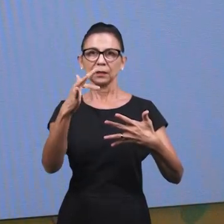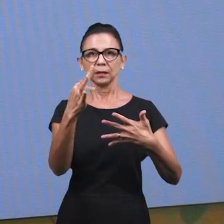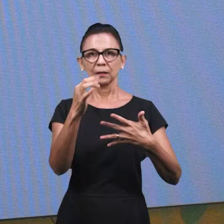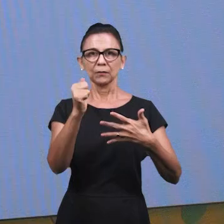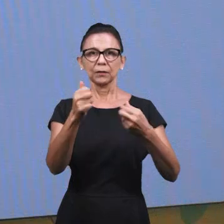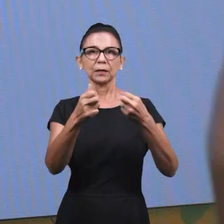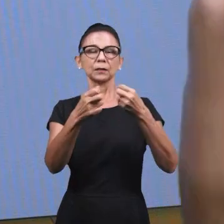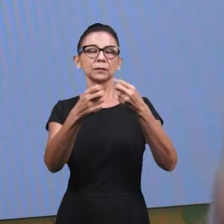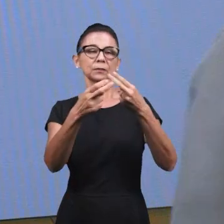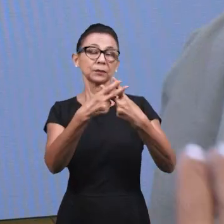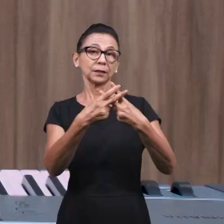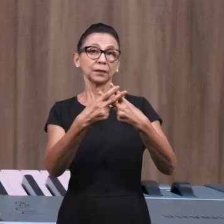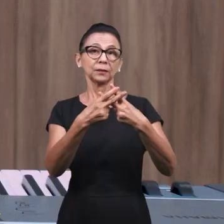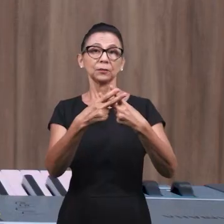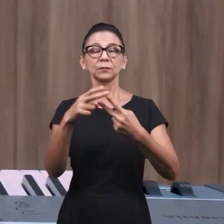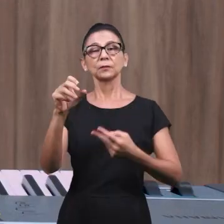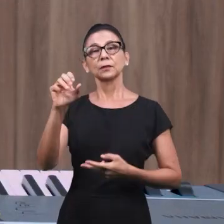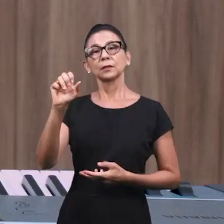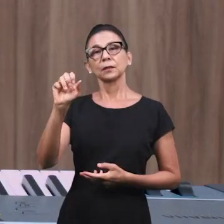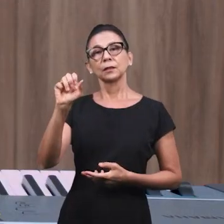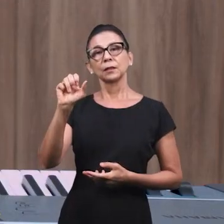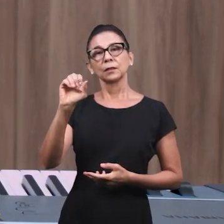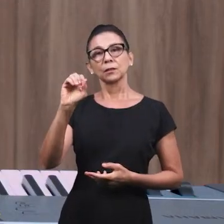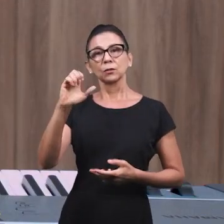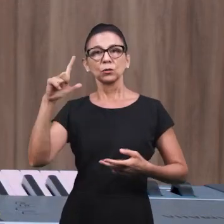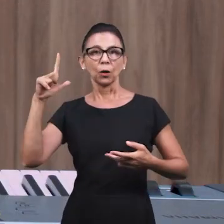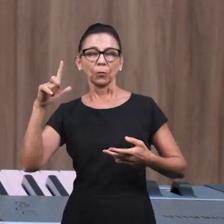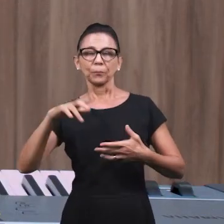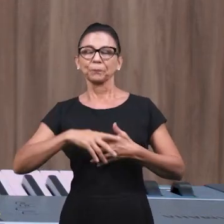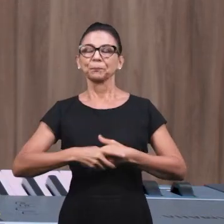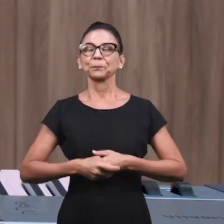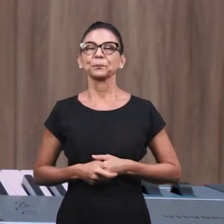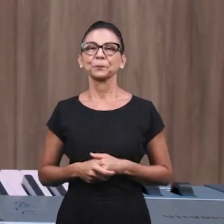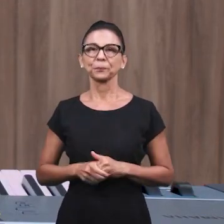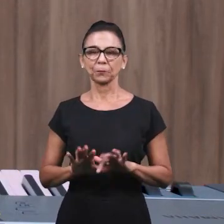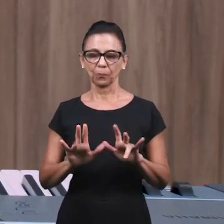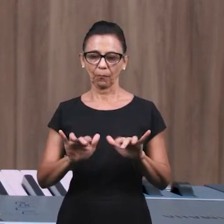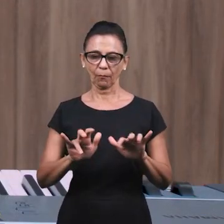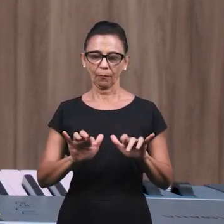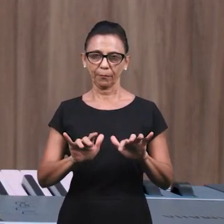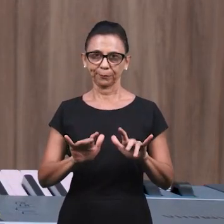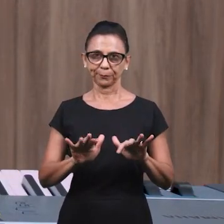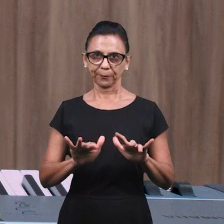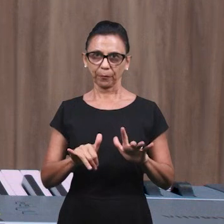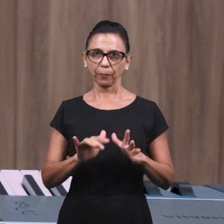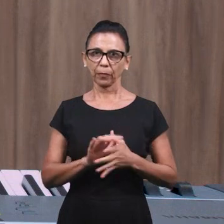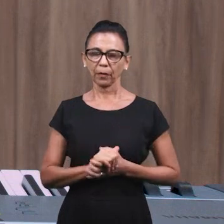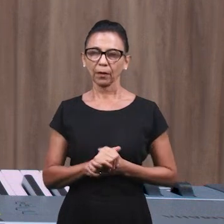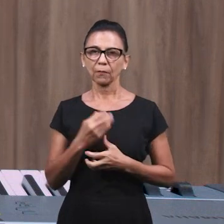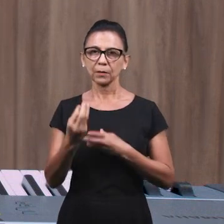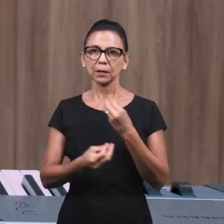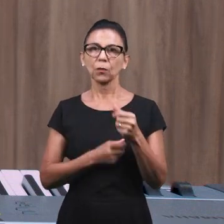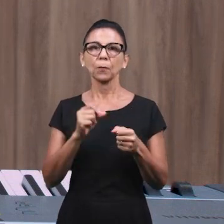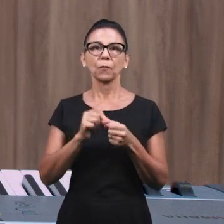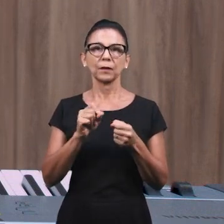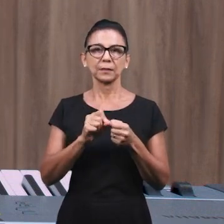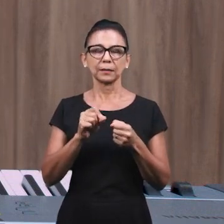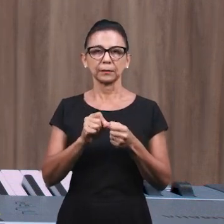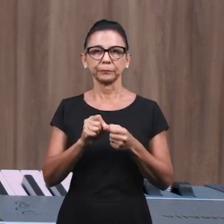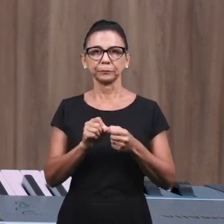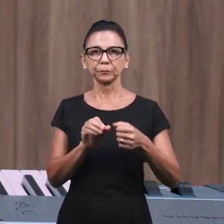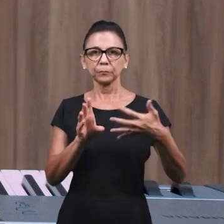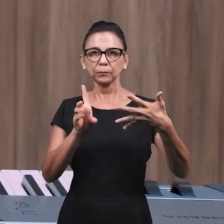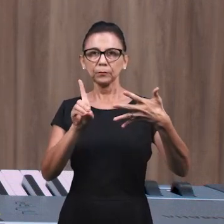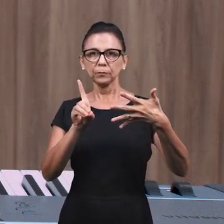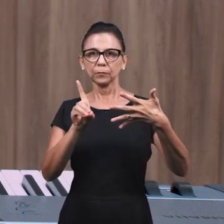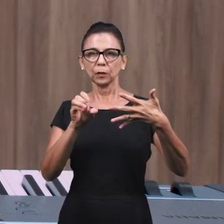et sol. Afin d'entraîner cette échelle ici au clavier, nous allons faire de la même manière que nous avons fait au do majeur.